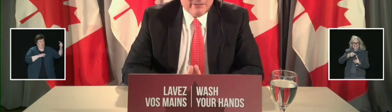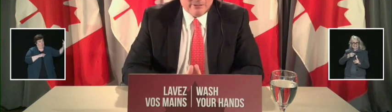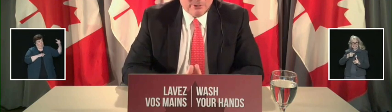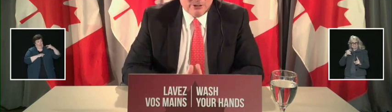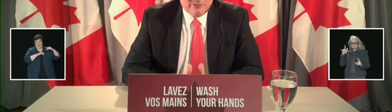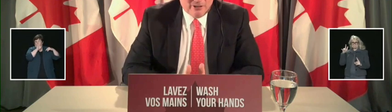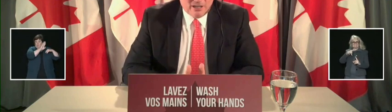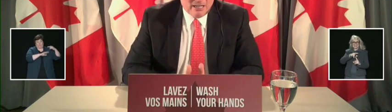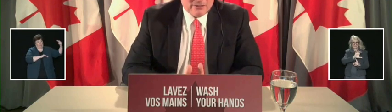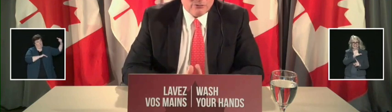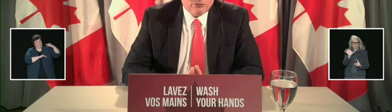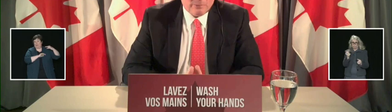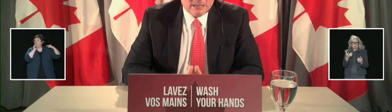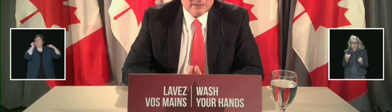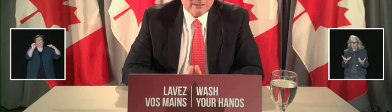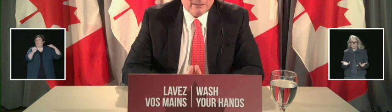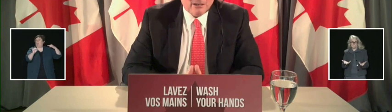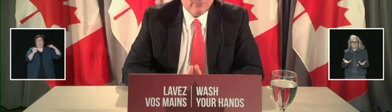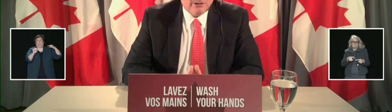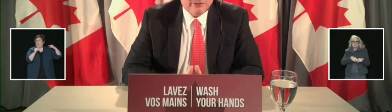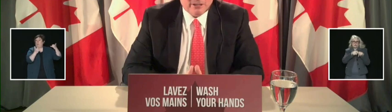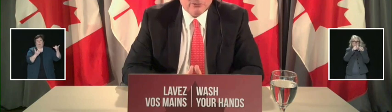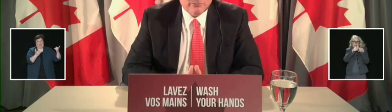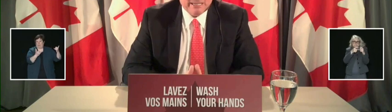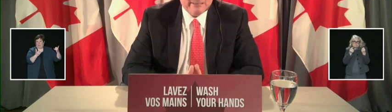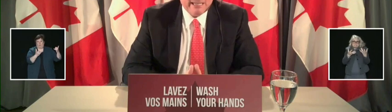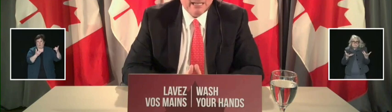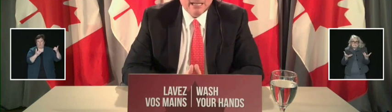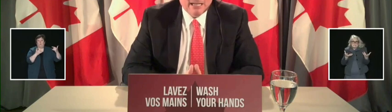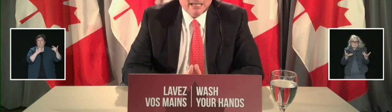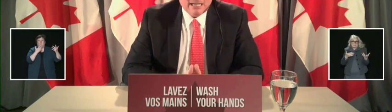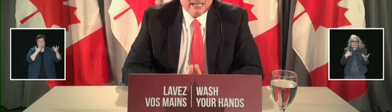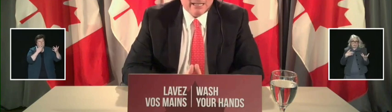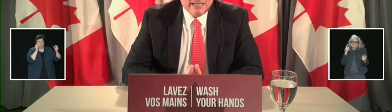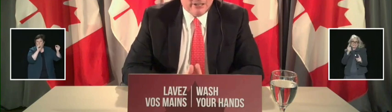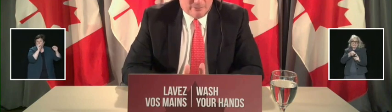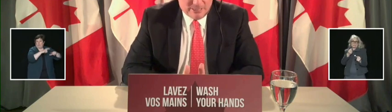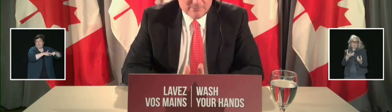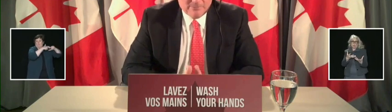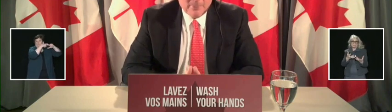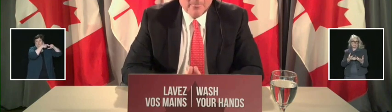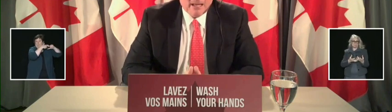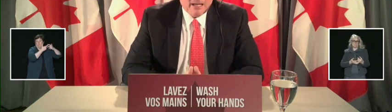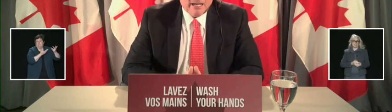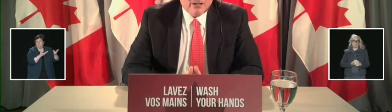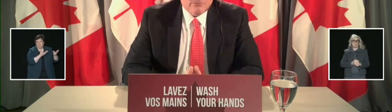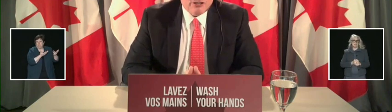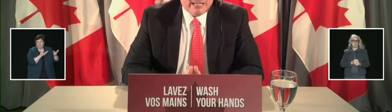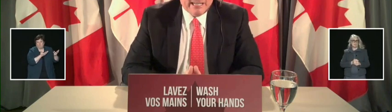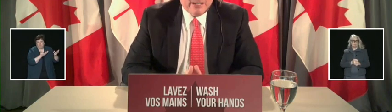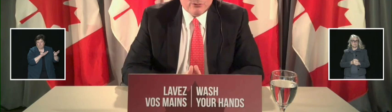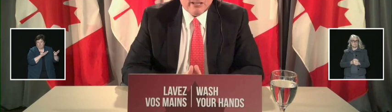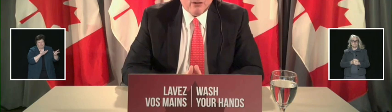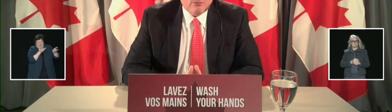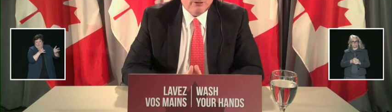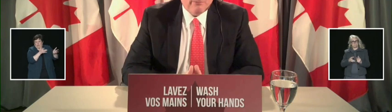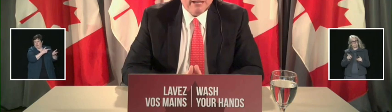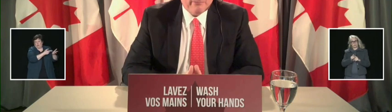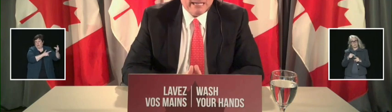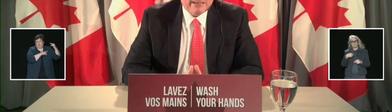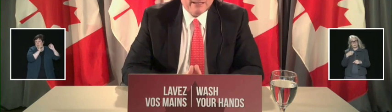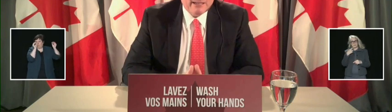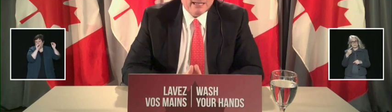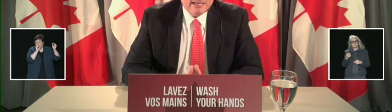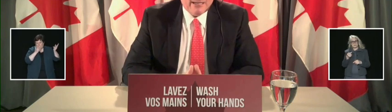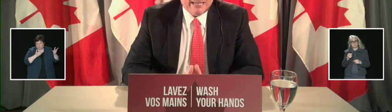Alors, il n'y avait pas de vol à suspendre en provenance du Brésil. Il n en a pas. Et comme j'ai dit, nous n'allons